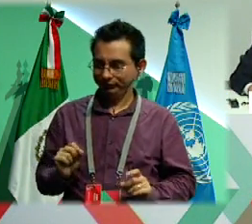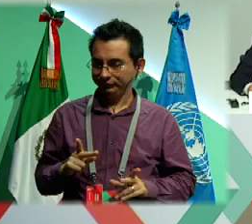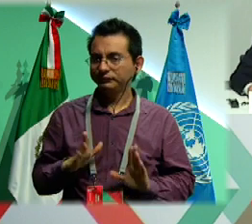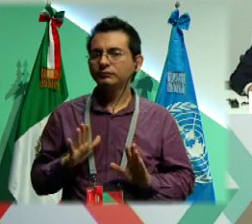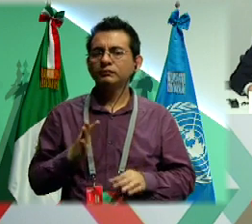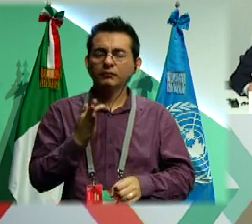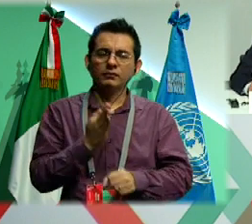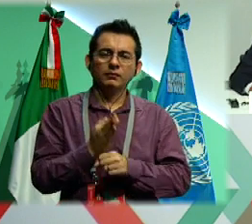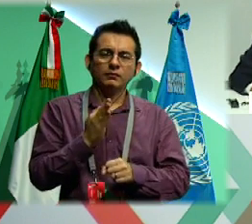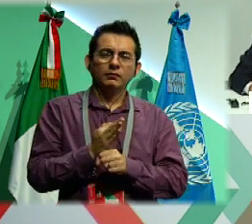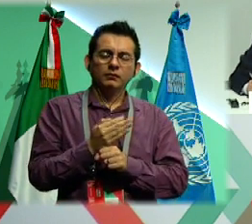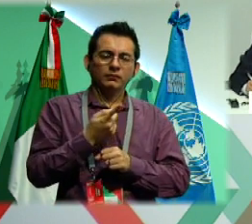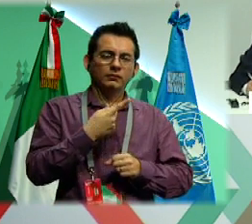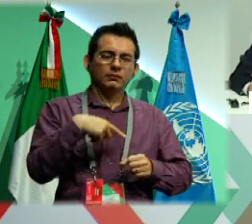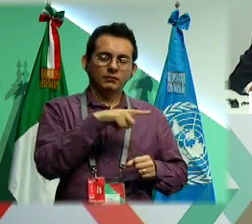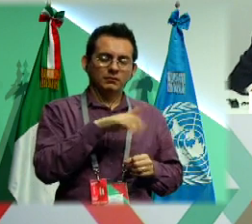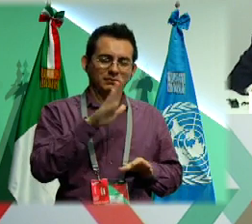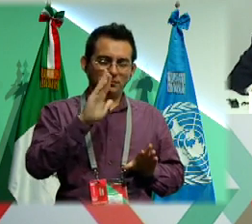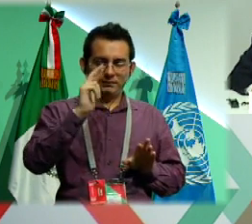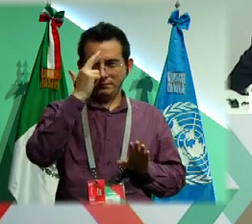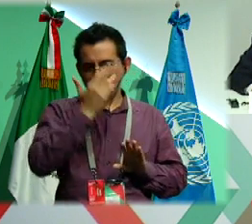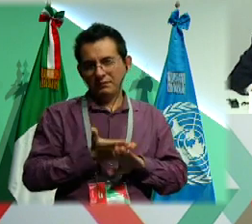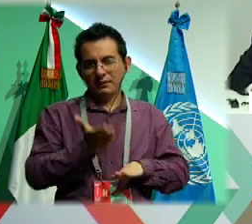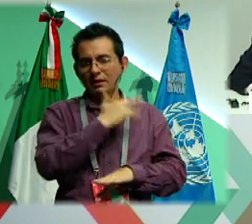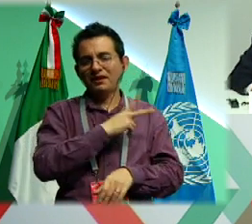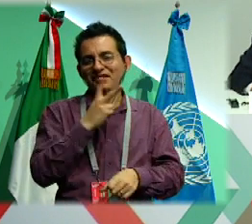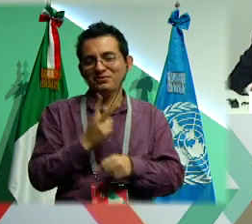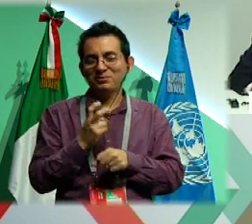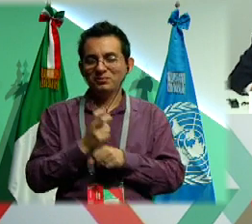avons réalisé qu'on avait besoin de plus